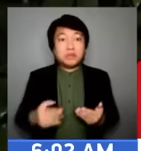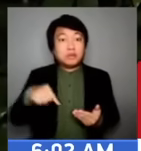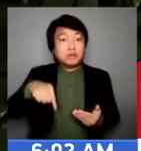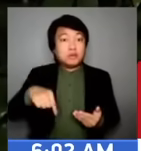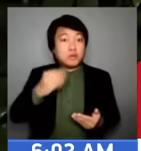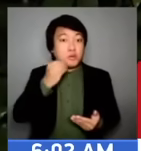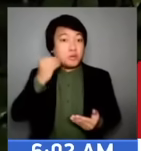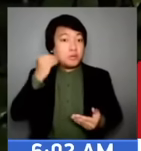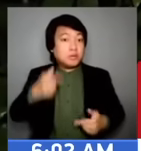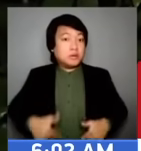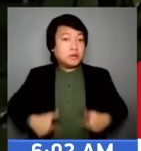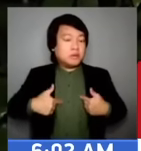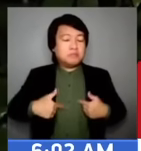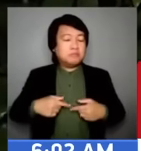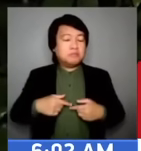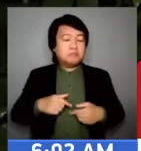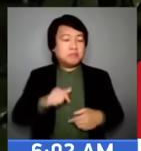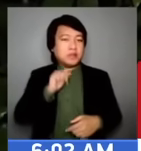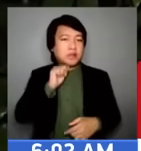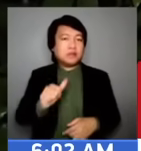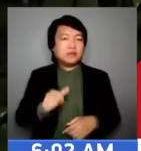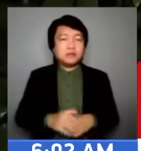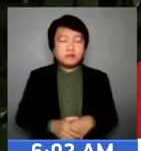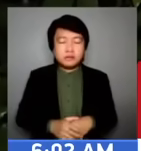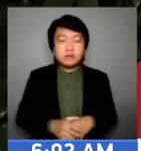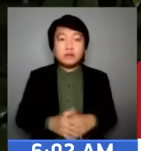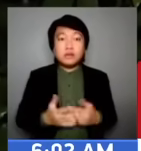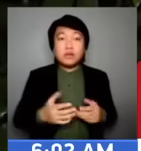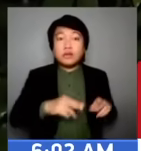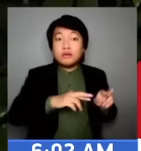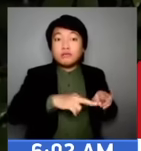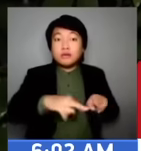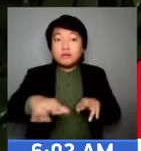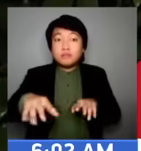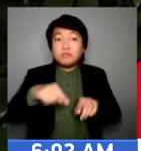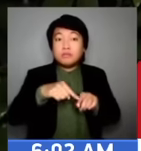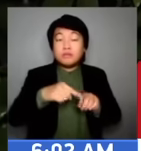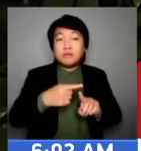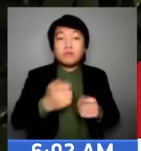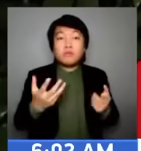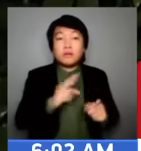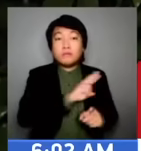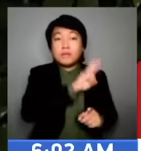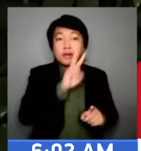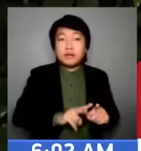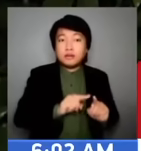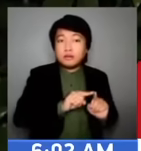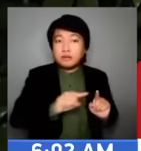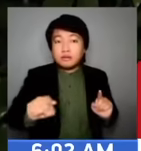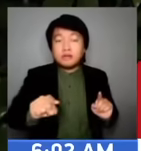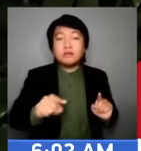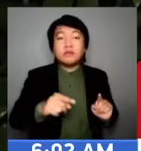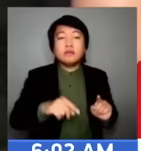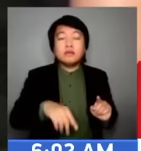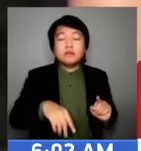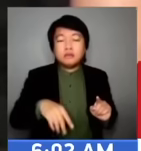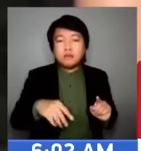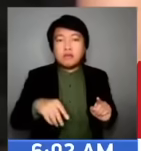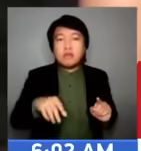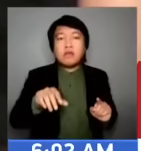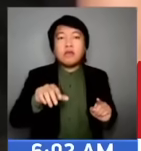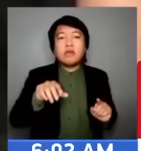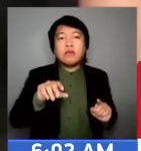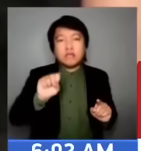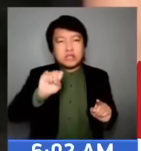no? Ano yan eh, from Valenzuela, Balintawak, tapos yan Araneta Avenue going to San Juan eh. Ito